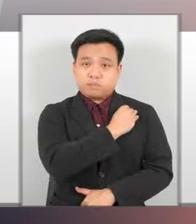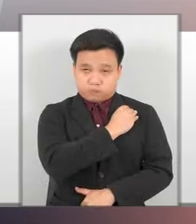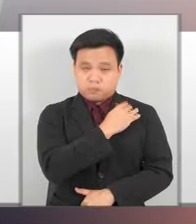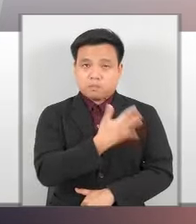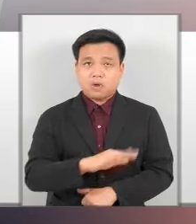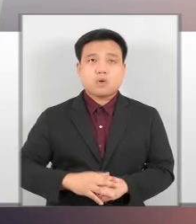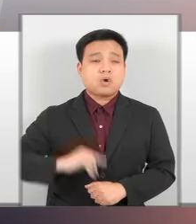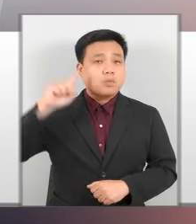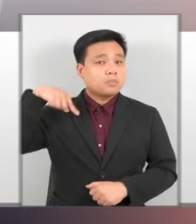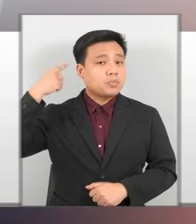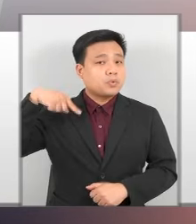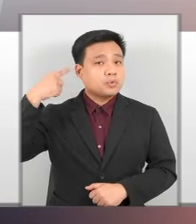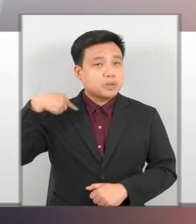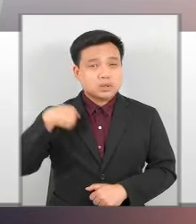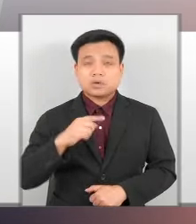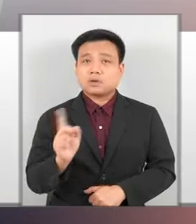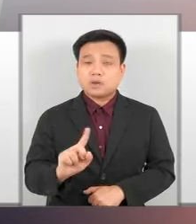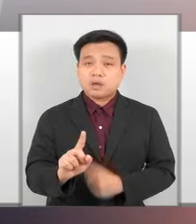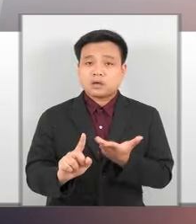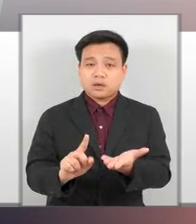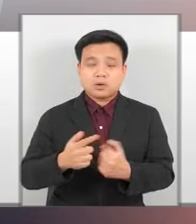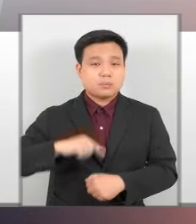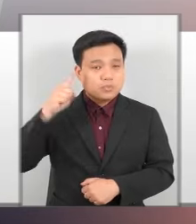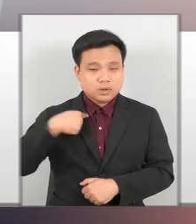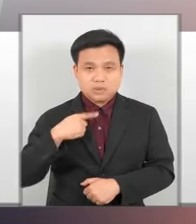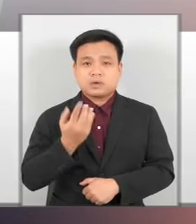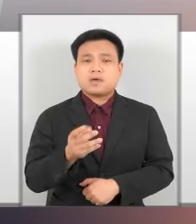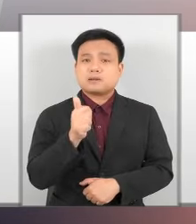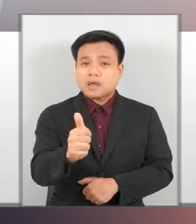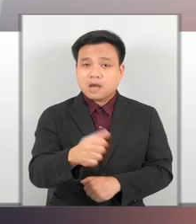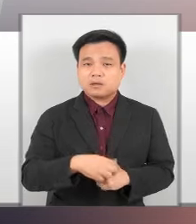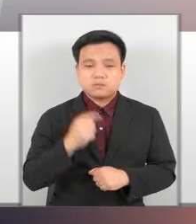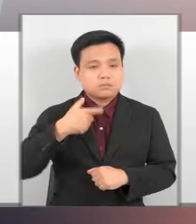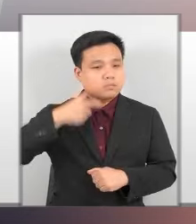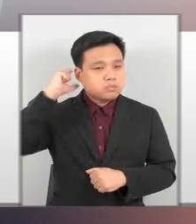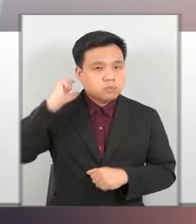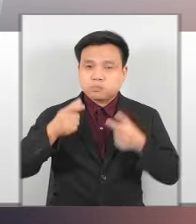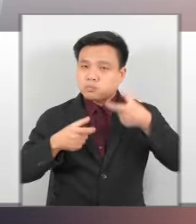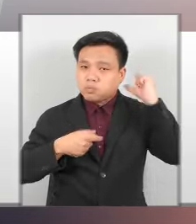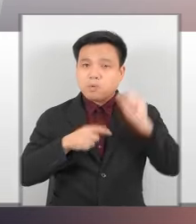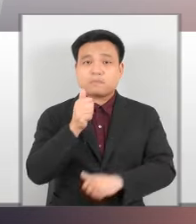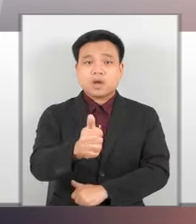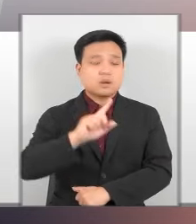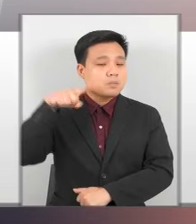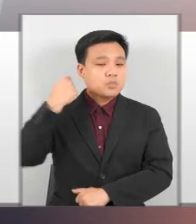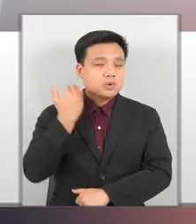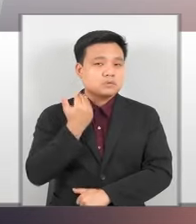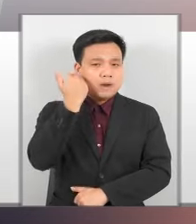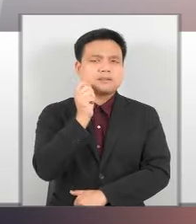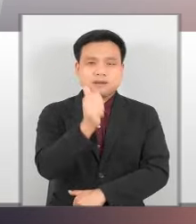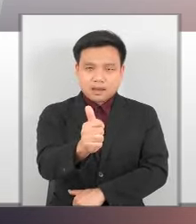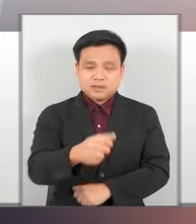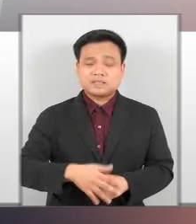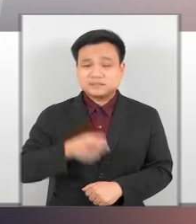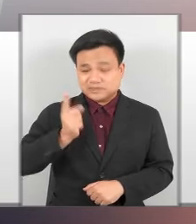ผู้หญิงเชื่อว่าไม่เคยเห็นโรงเรียนไหนมาก่อนสามารถตัดรองทรงได้ฮะอืนี่ปกติแล้วเห้ามนะที่โรงเรียนน่ะ